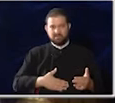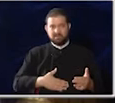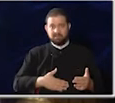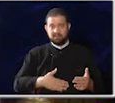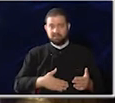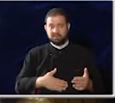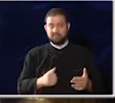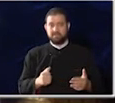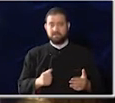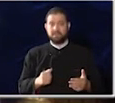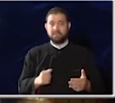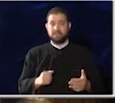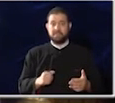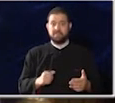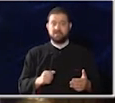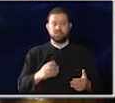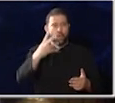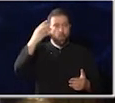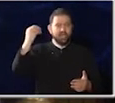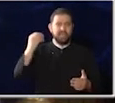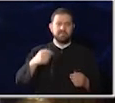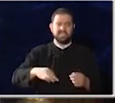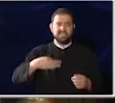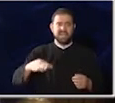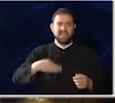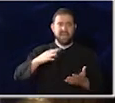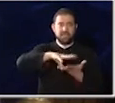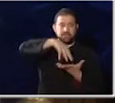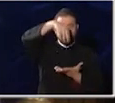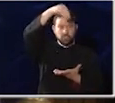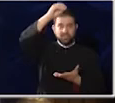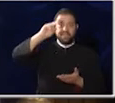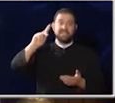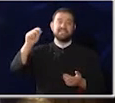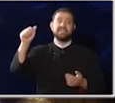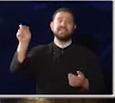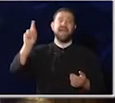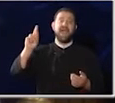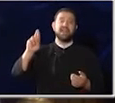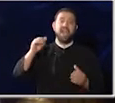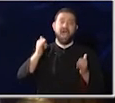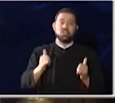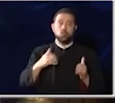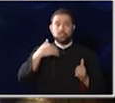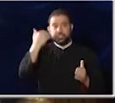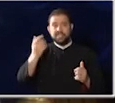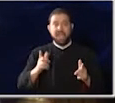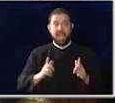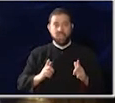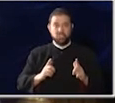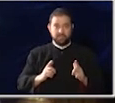să-i spunem, natural, de sănătatea trupească și uităm de cea sufletească. Însă, în momentul în